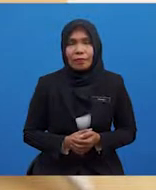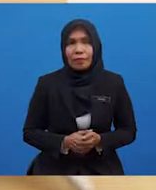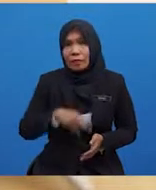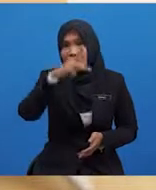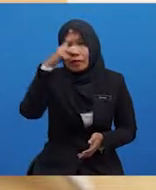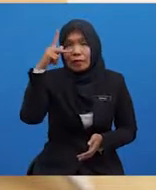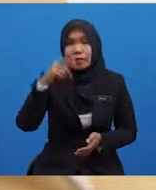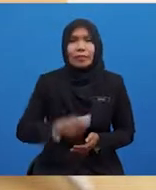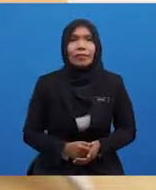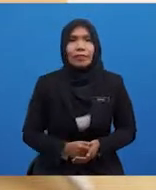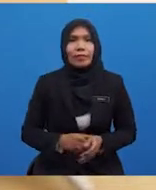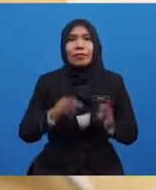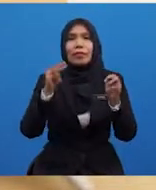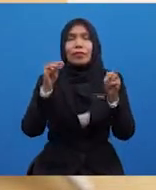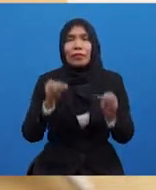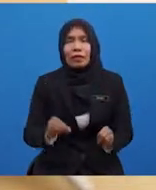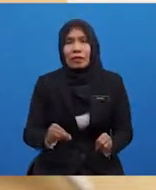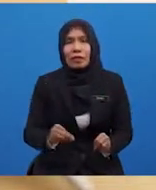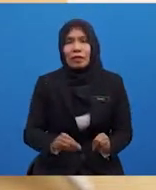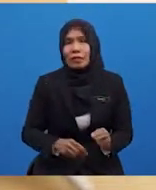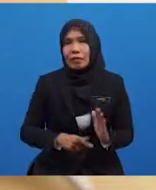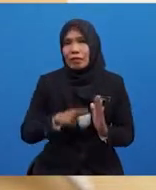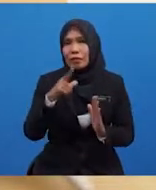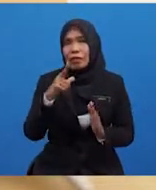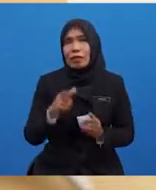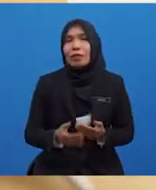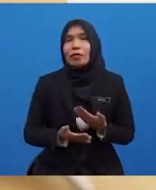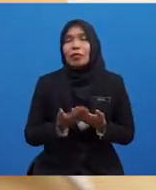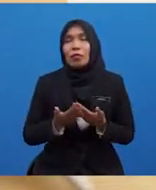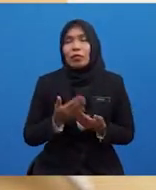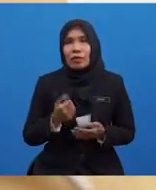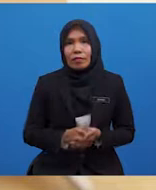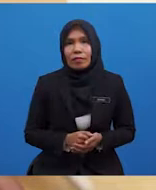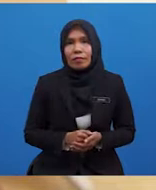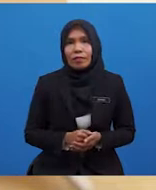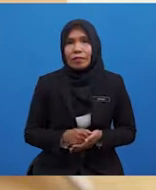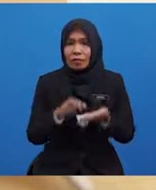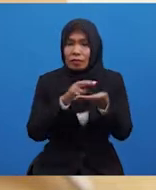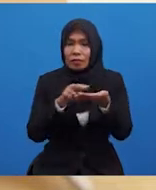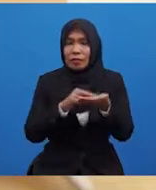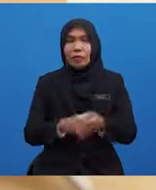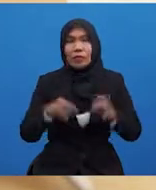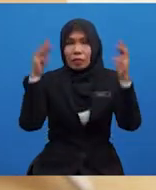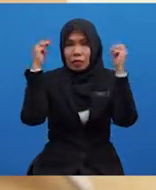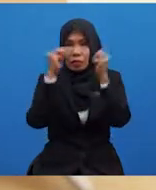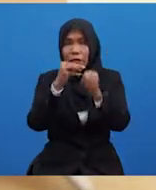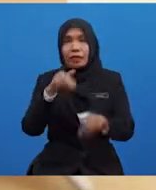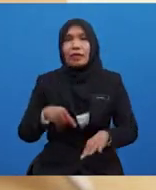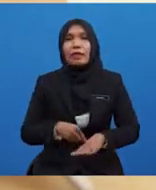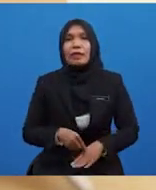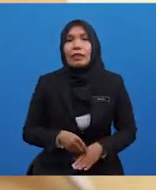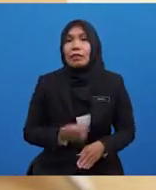kerana manusia lebih senang dan mudah mentafsirkan maklumat yang